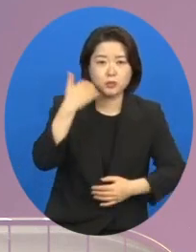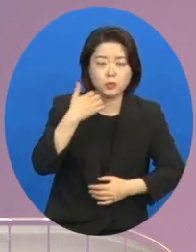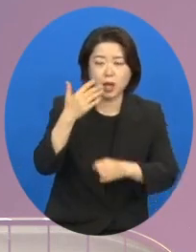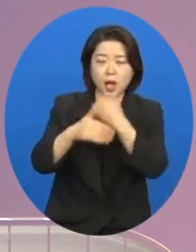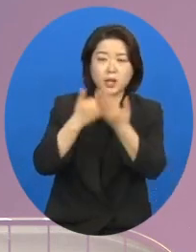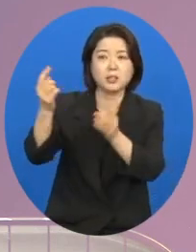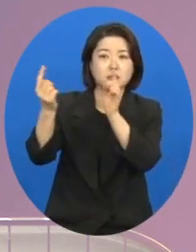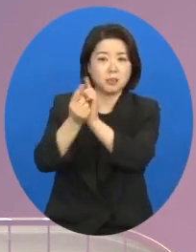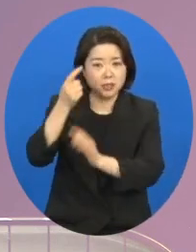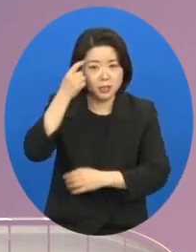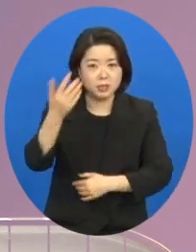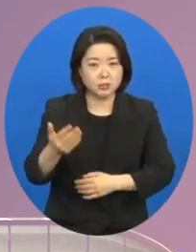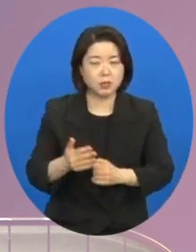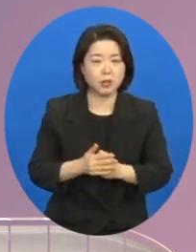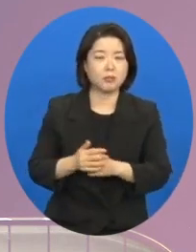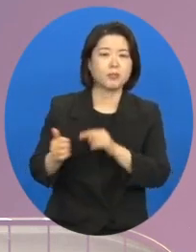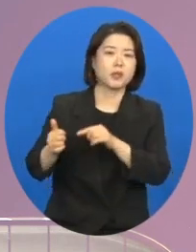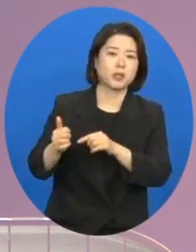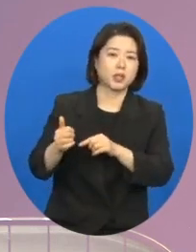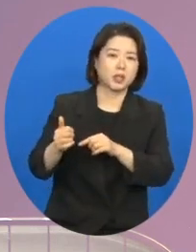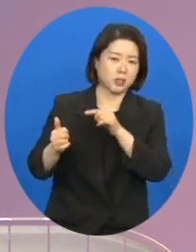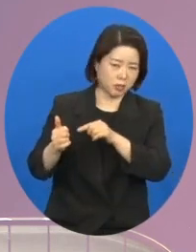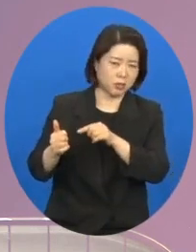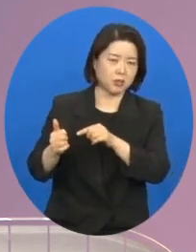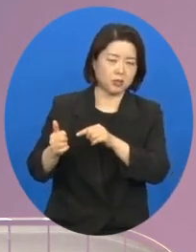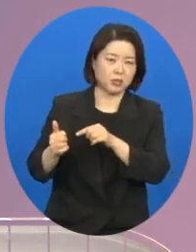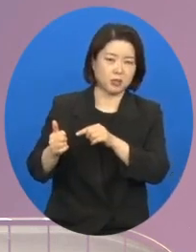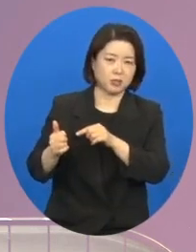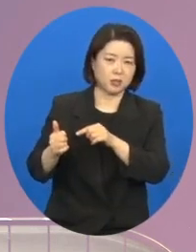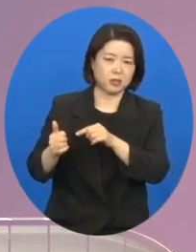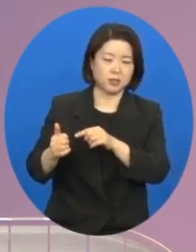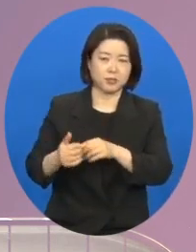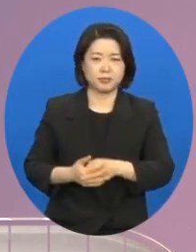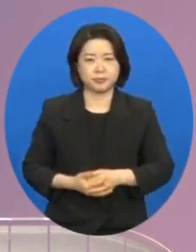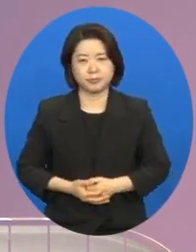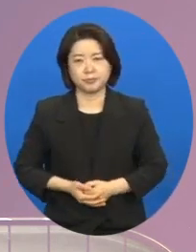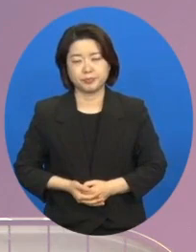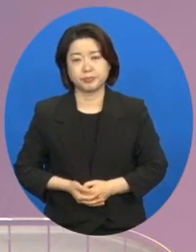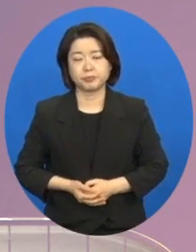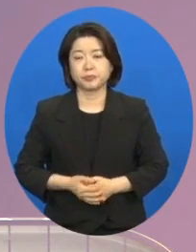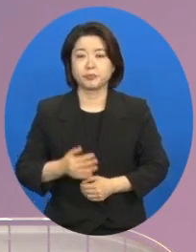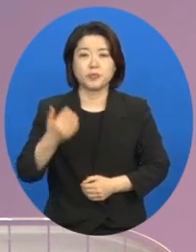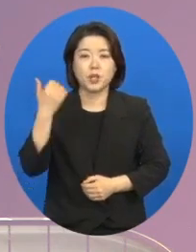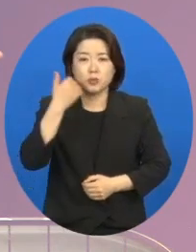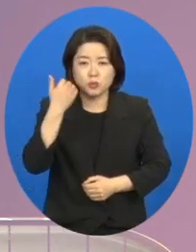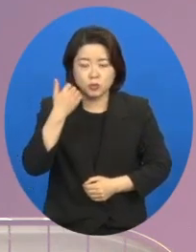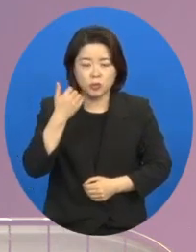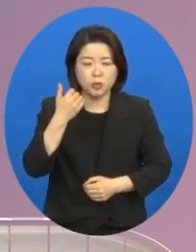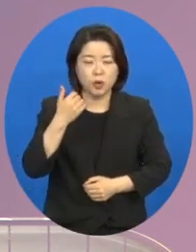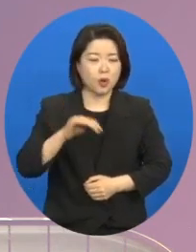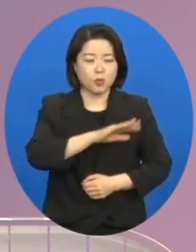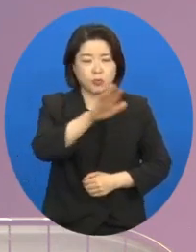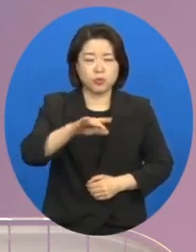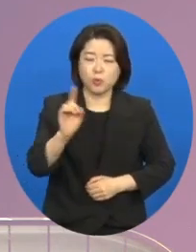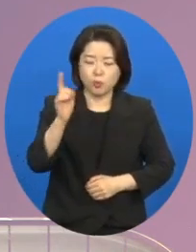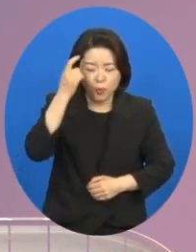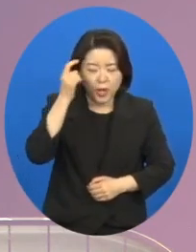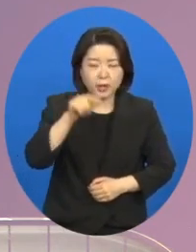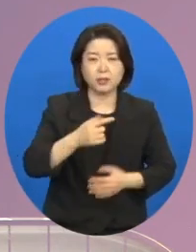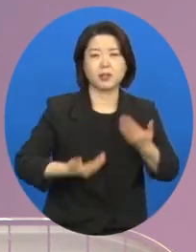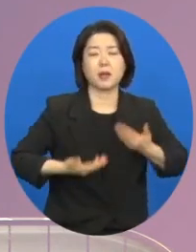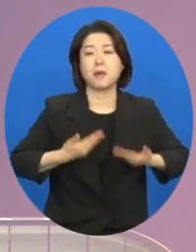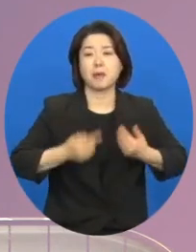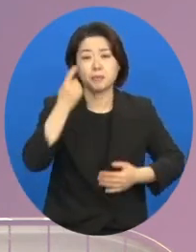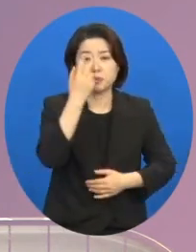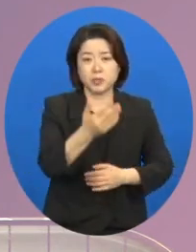자입니까? 후자인 거죠. 후자인 거죠. 도대체 우리가 무엇이 그렇게 바빠서,